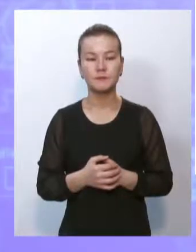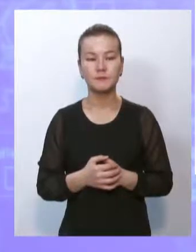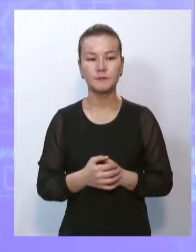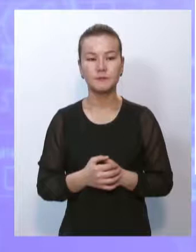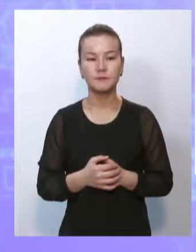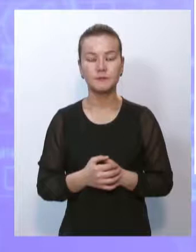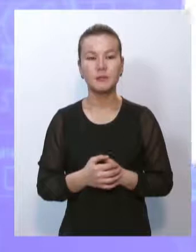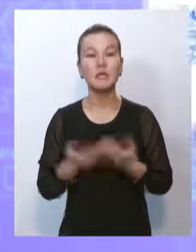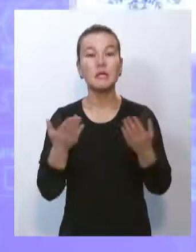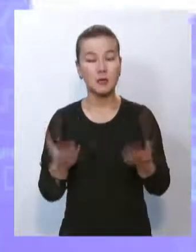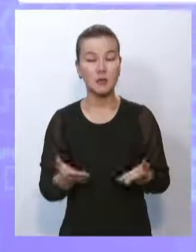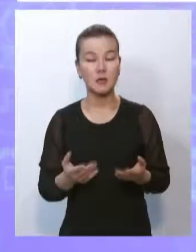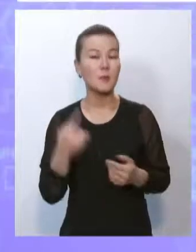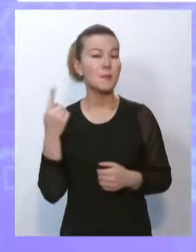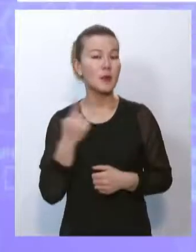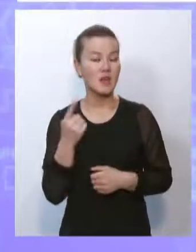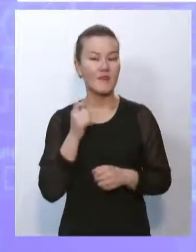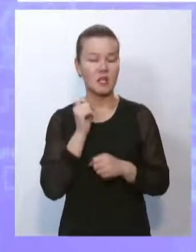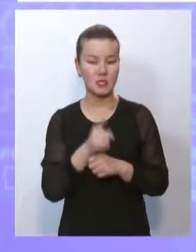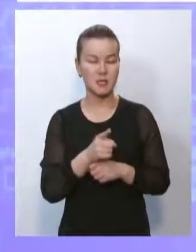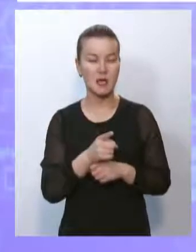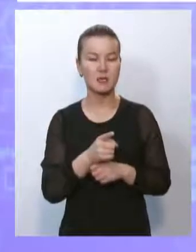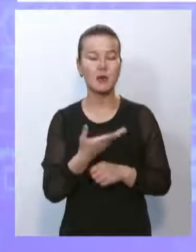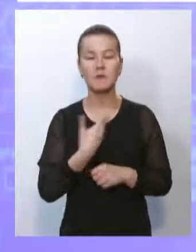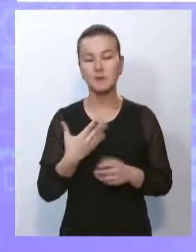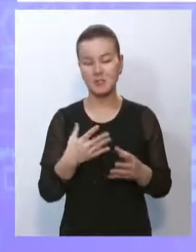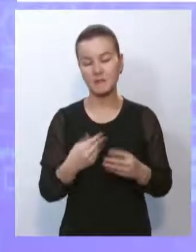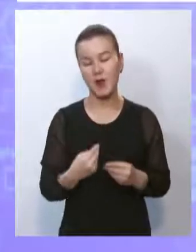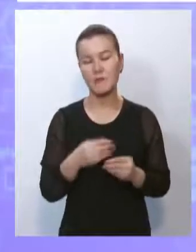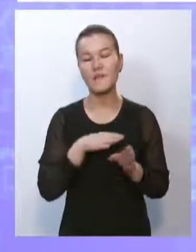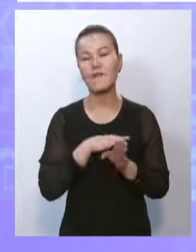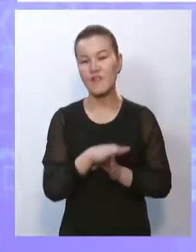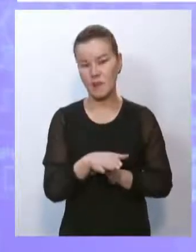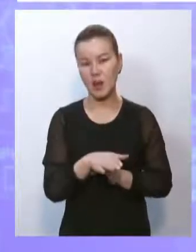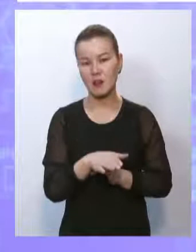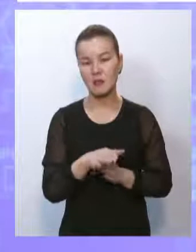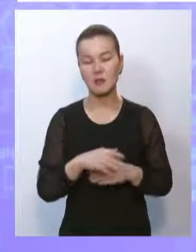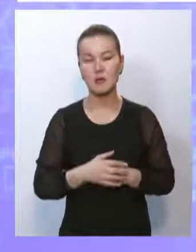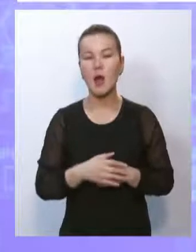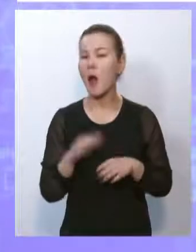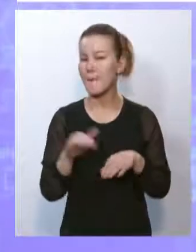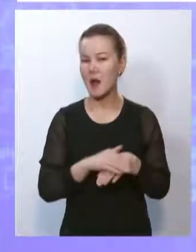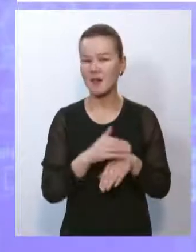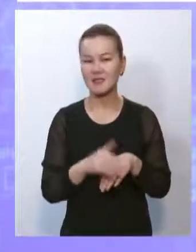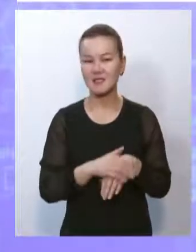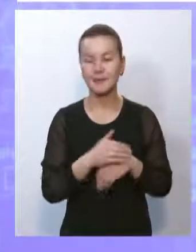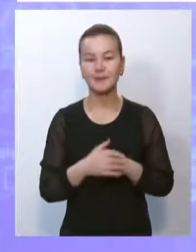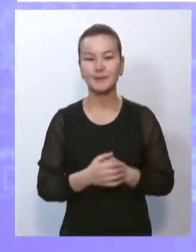и так первое задание мы с вами выполнили молодцы